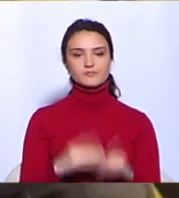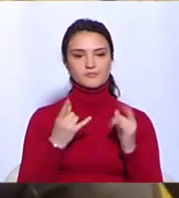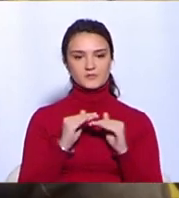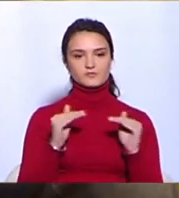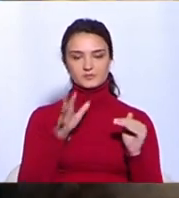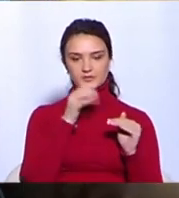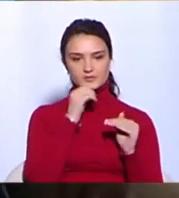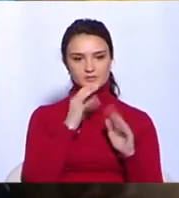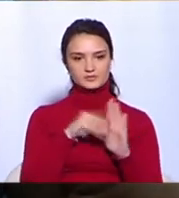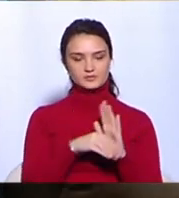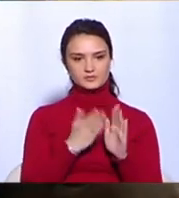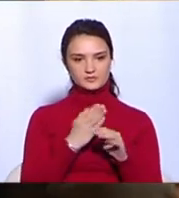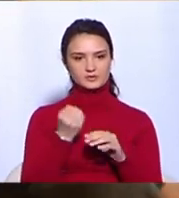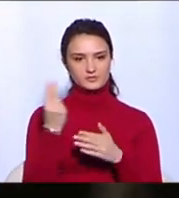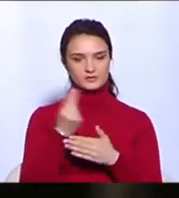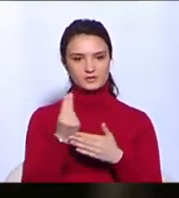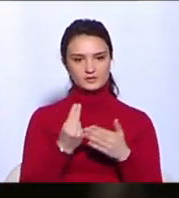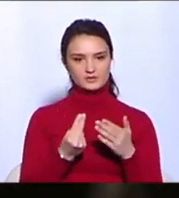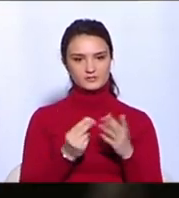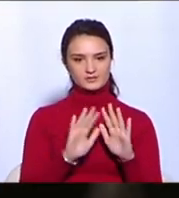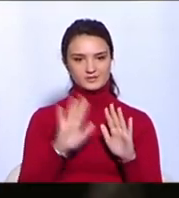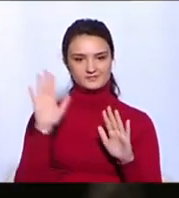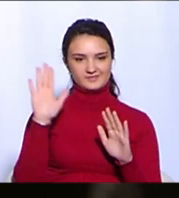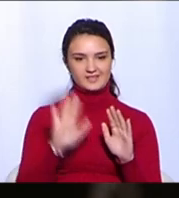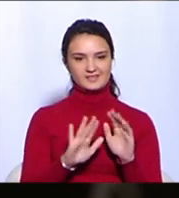ბავშვები ისეთ ასაკში არიან, ჯერ კიდევ ხატავენ კედლებზე.